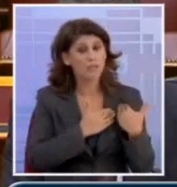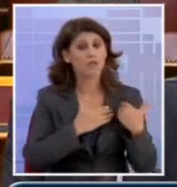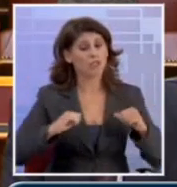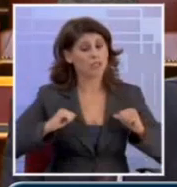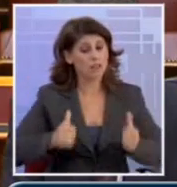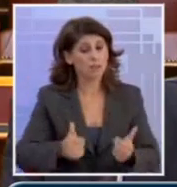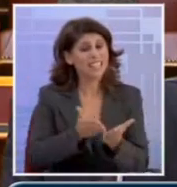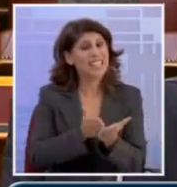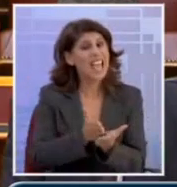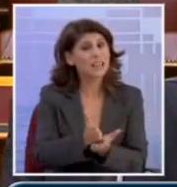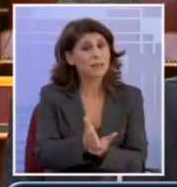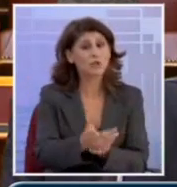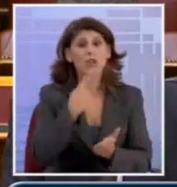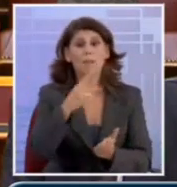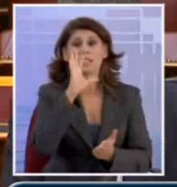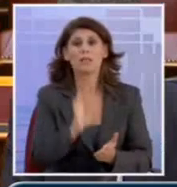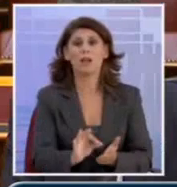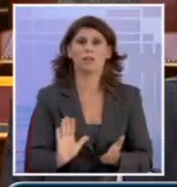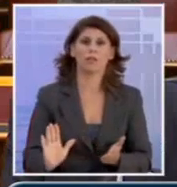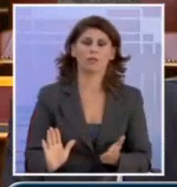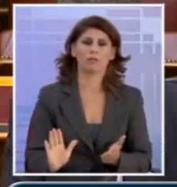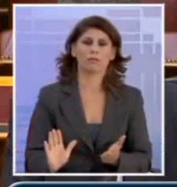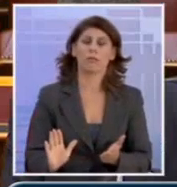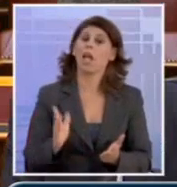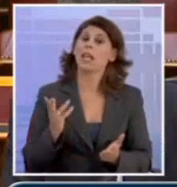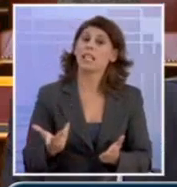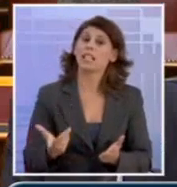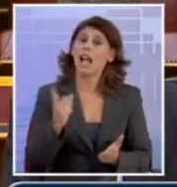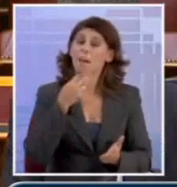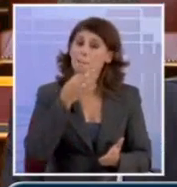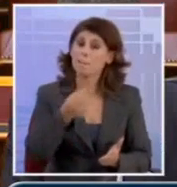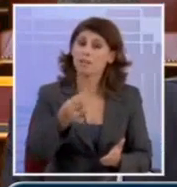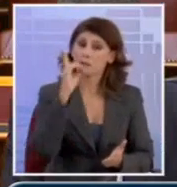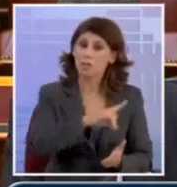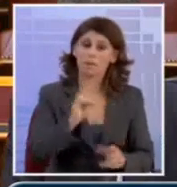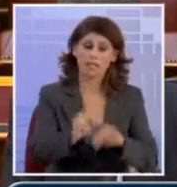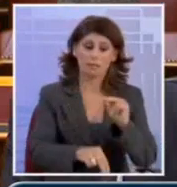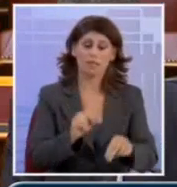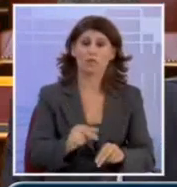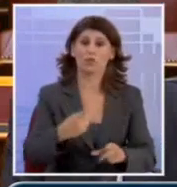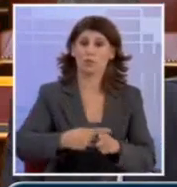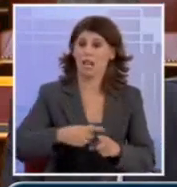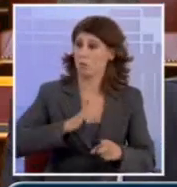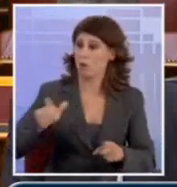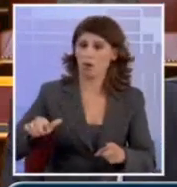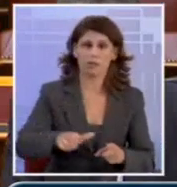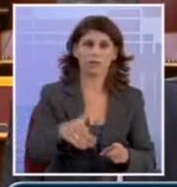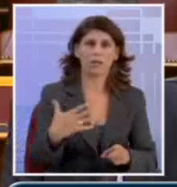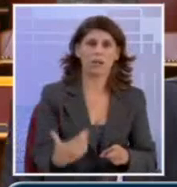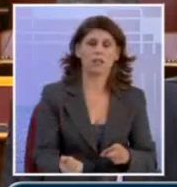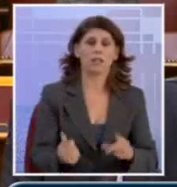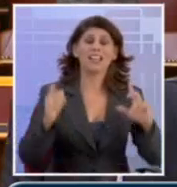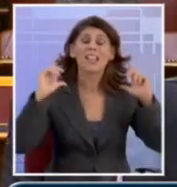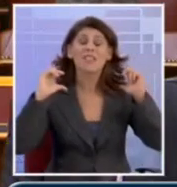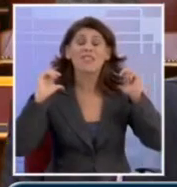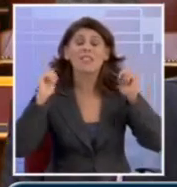και έντιμος ώστε να πεις την αλήθεια. Γιατί αν πεις το ψέμα και σε ψηφίσει ο ελληνικός λαός, έχει γίνει